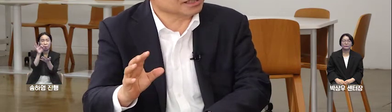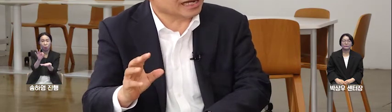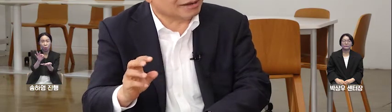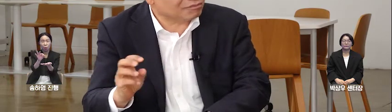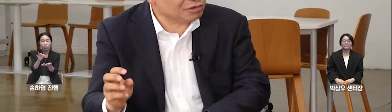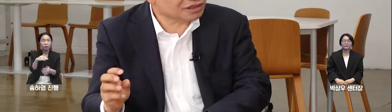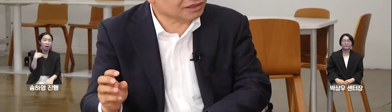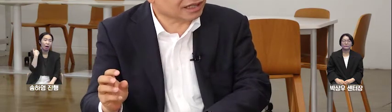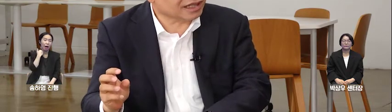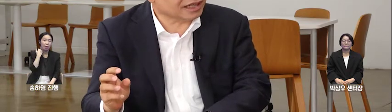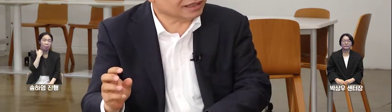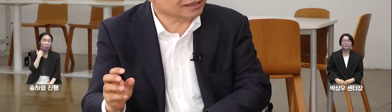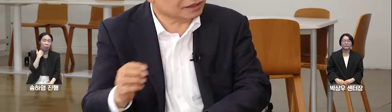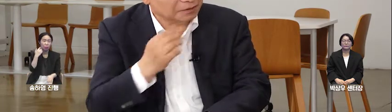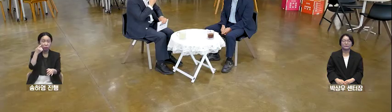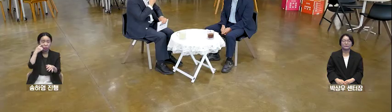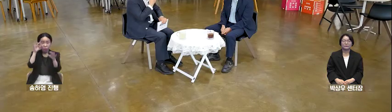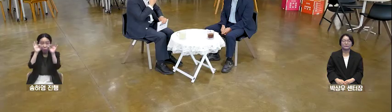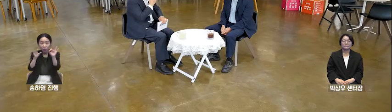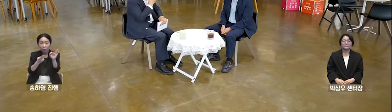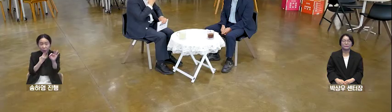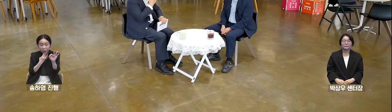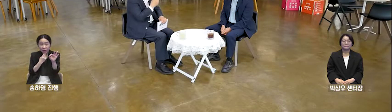근데 그게 이제 안 보인다.